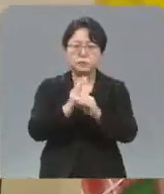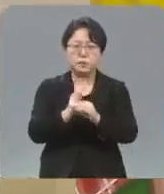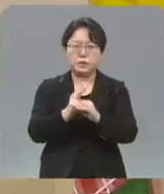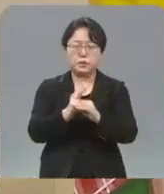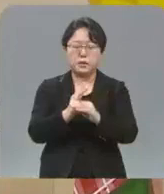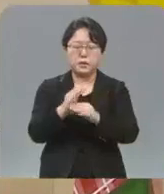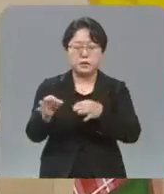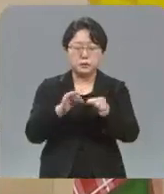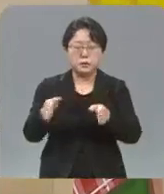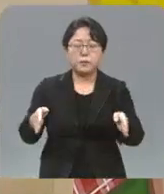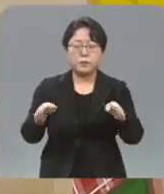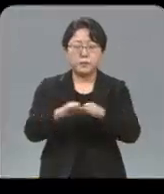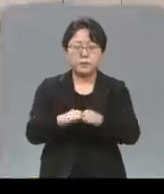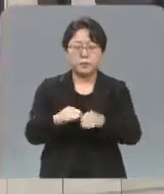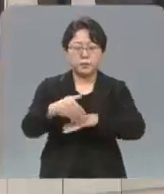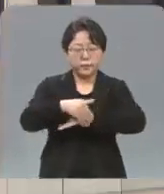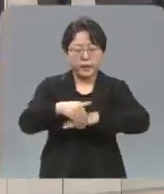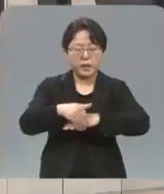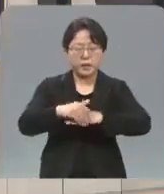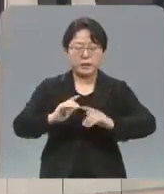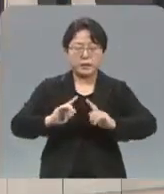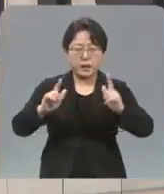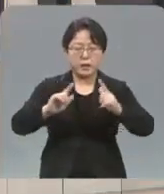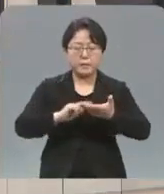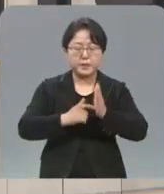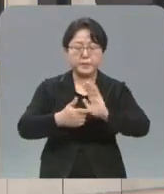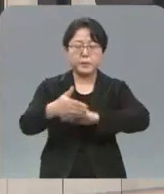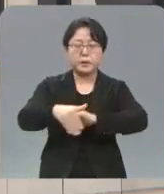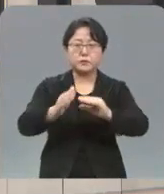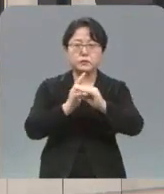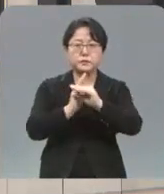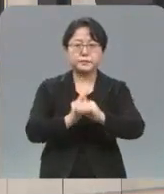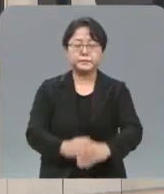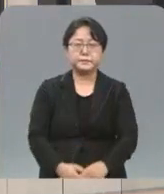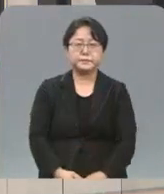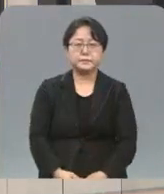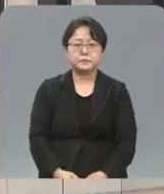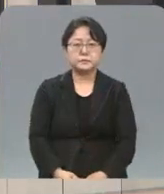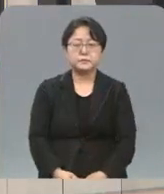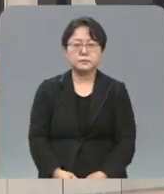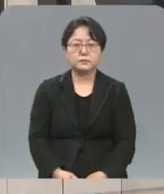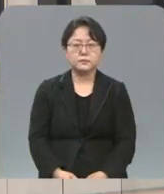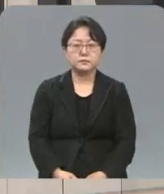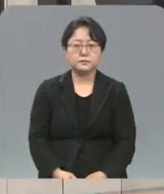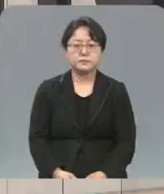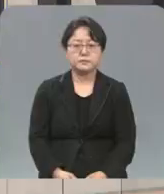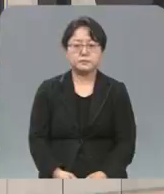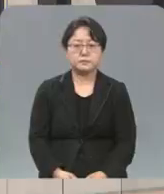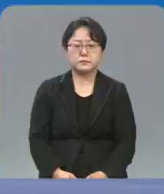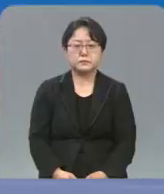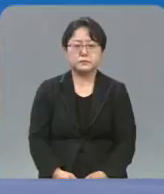복합 쇼핑몰 사업 추진 방향과 일정을 공개할 계획입니다. KBS 뉴스 유승용입니다.